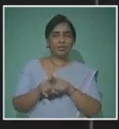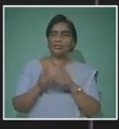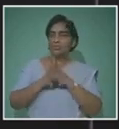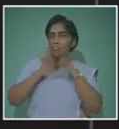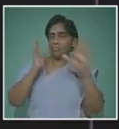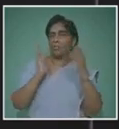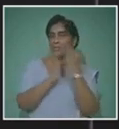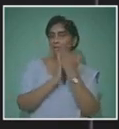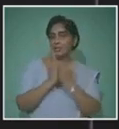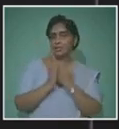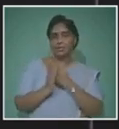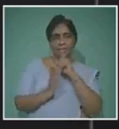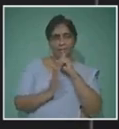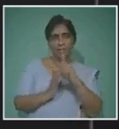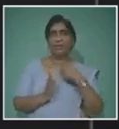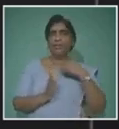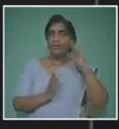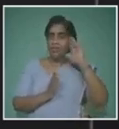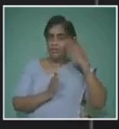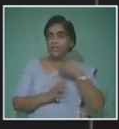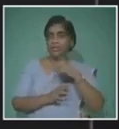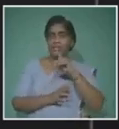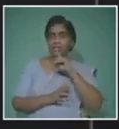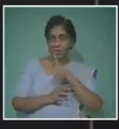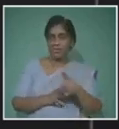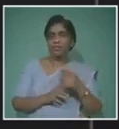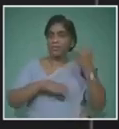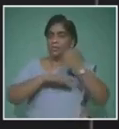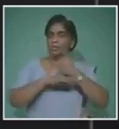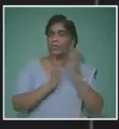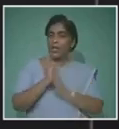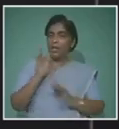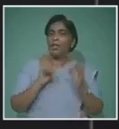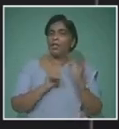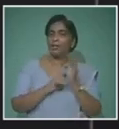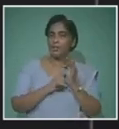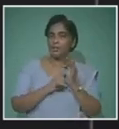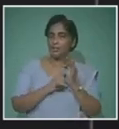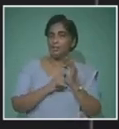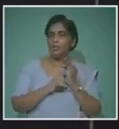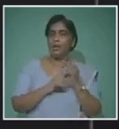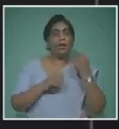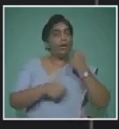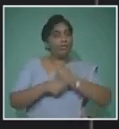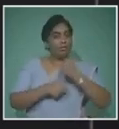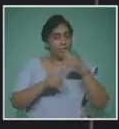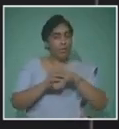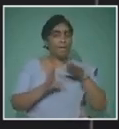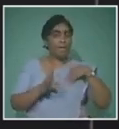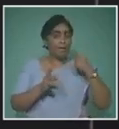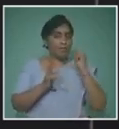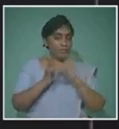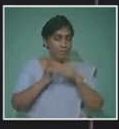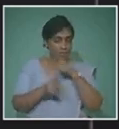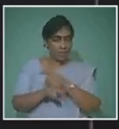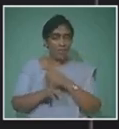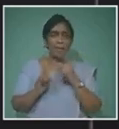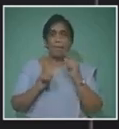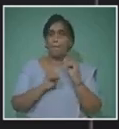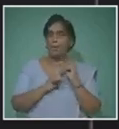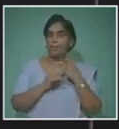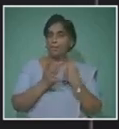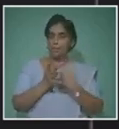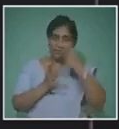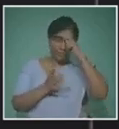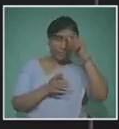කරුණු කාරණා තිබ්බත් විශේෂයෙන්ම කියන්න ඕන මුලස්සනේ ගරු මන්ත්‍රීතුමනි ආණ්ඩු පක්ෂයේ ප්‍රධාන සංවිධායක ප්‍රසන්න